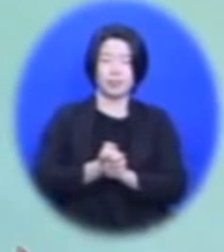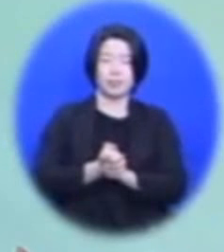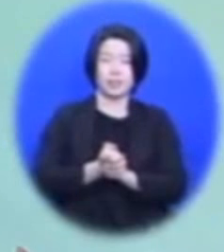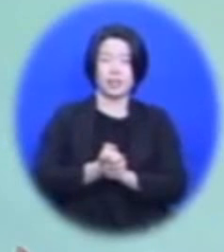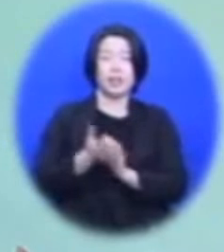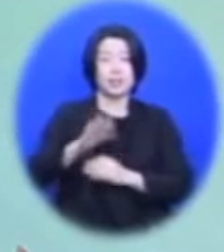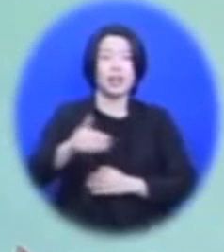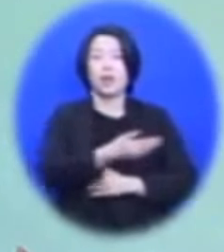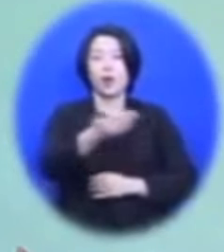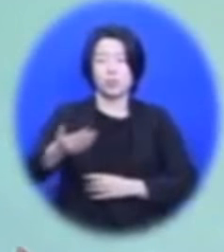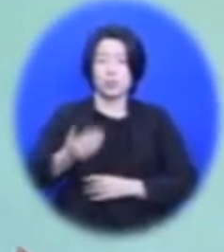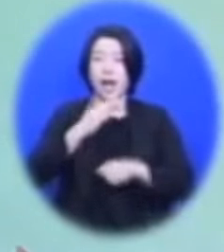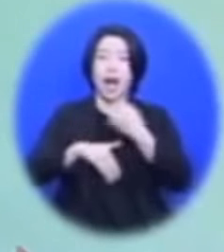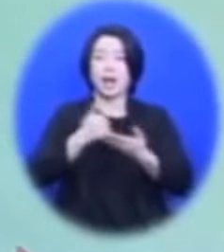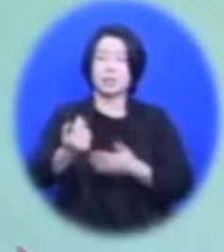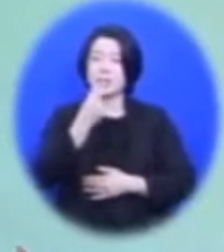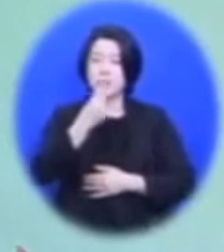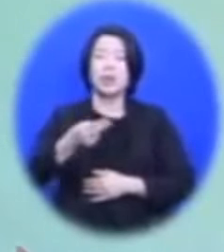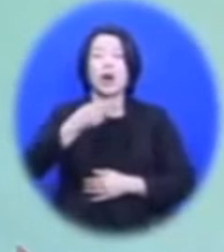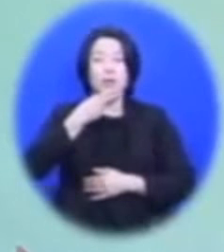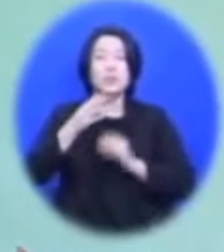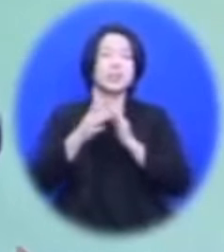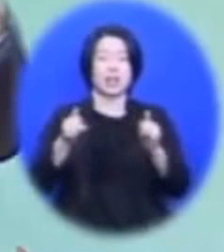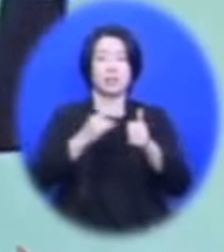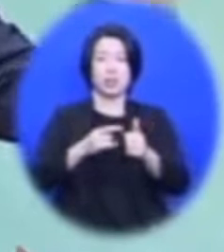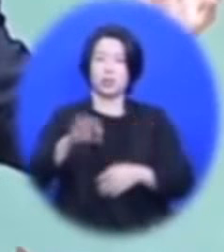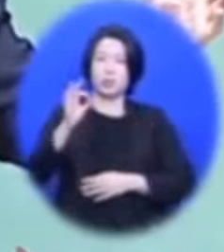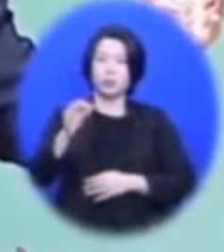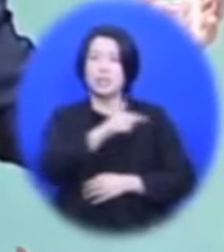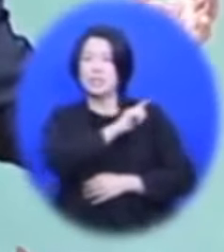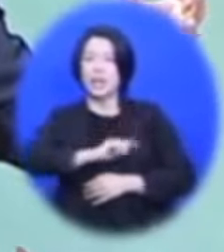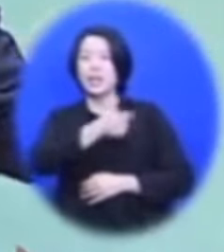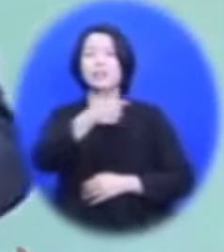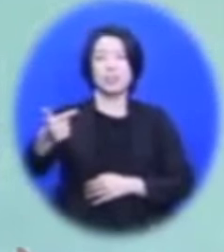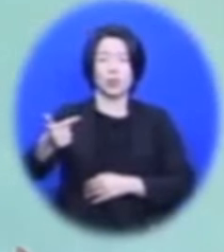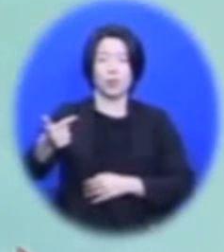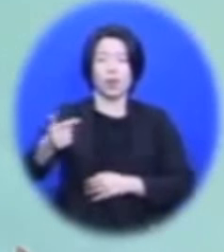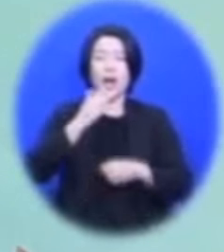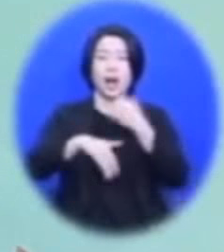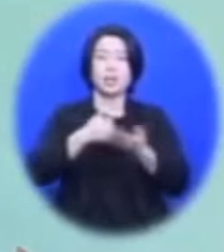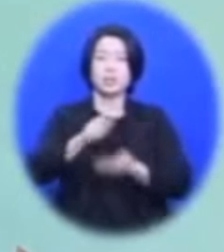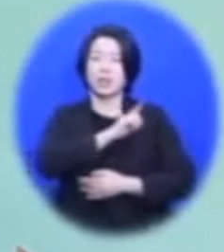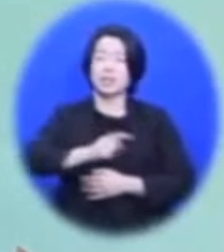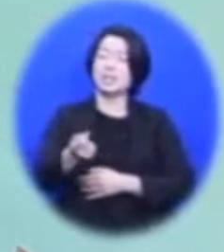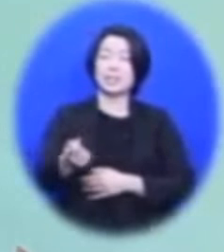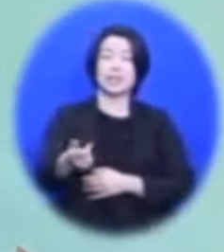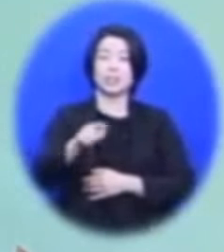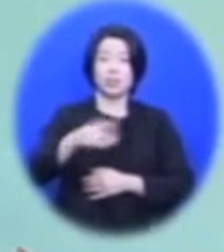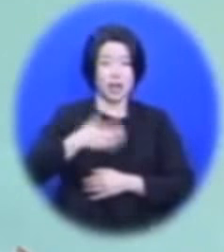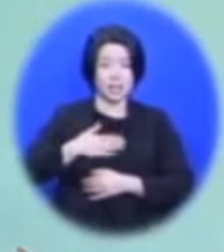네, 여러분, 하나님의 생명이 없는 사람에게는 돈은 가장 큰 거고 하나님은 가장 작은 거